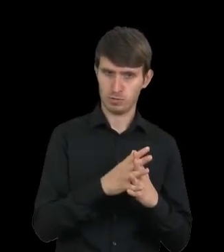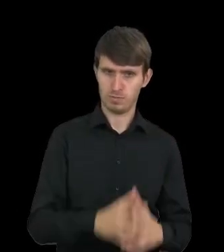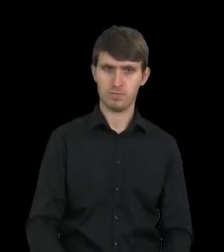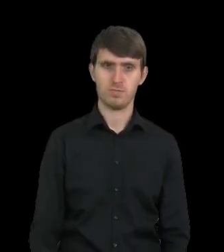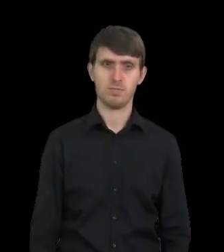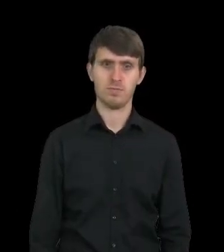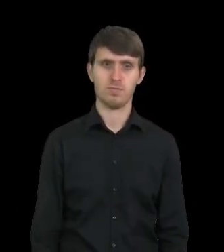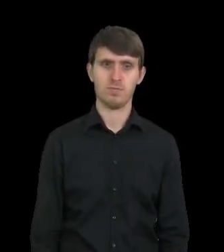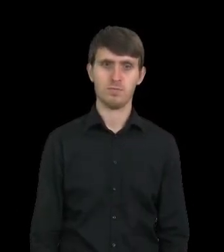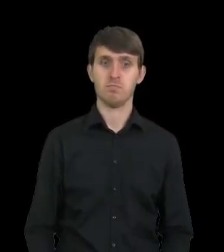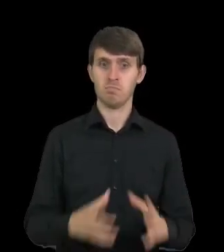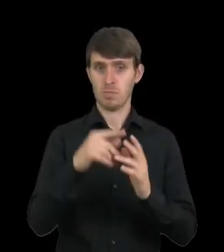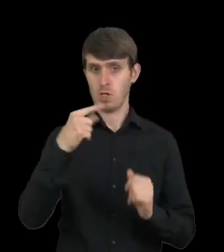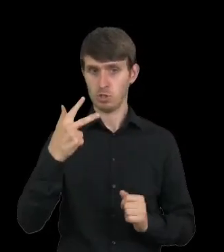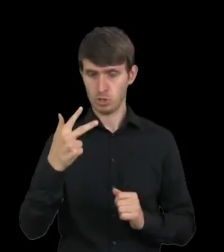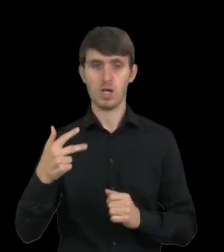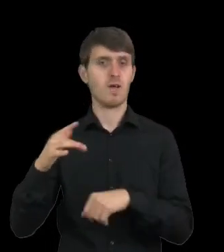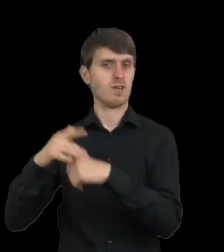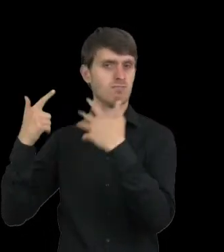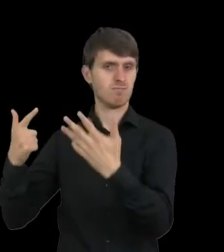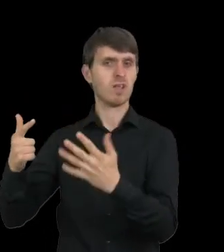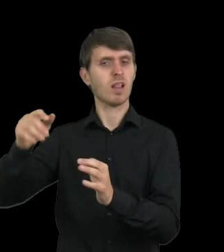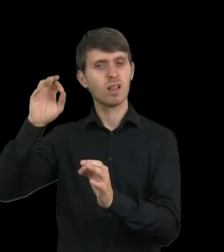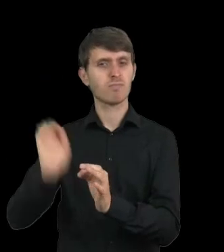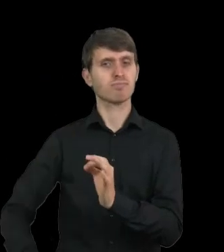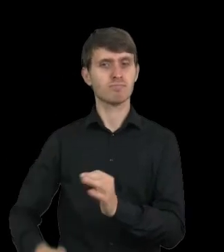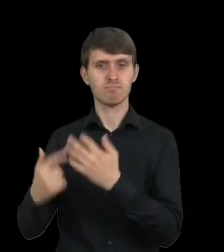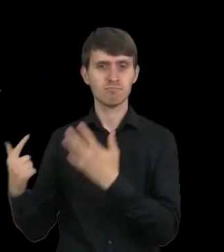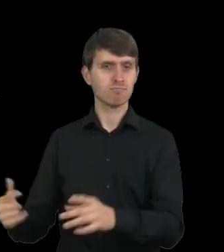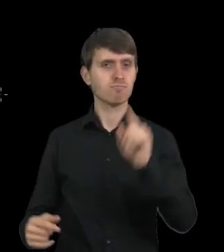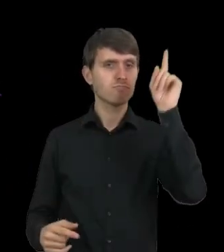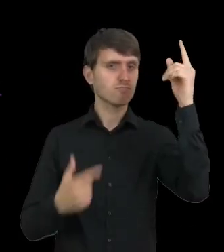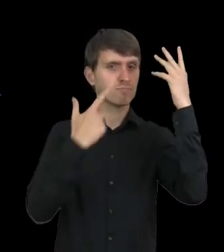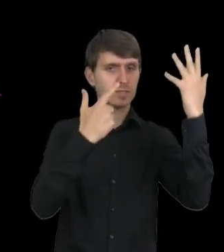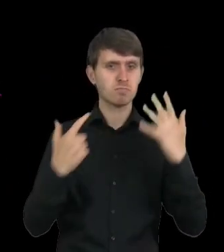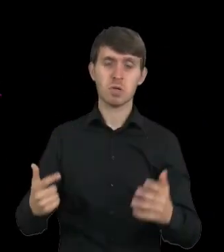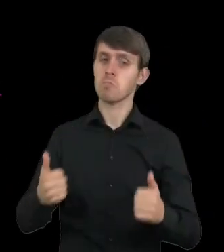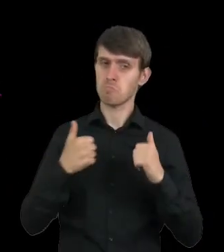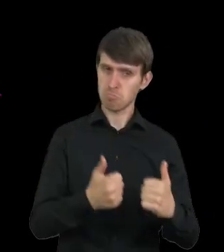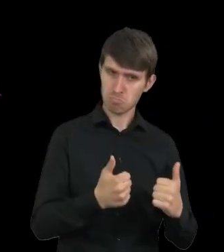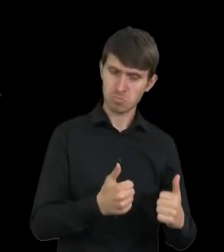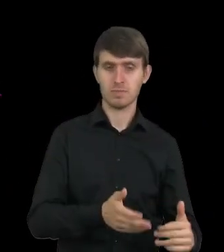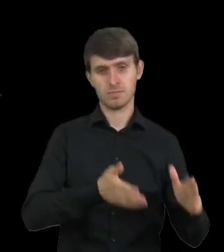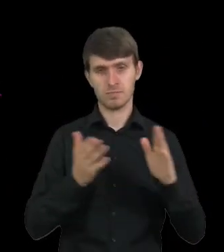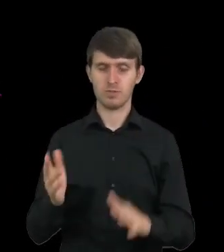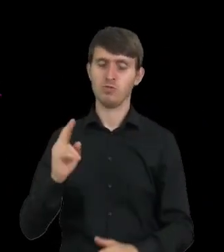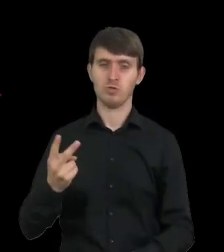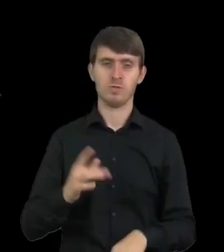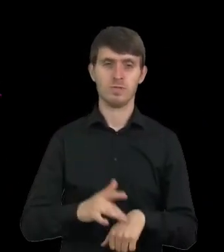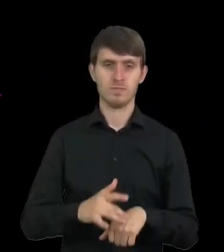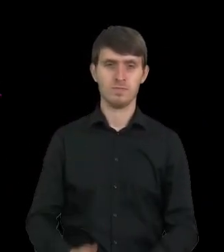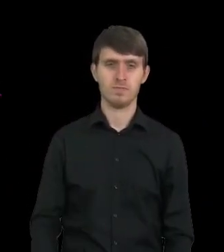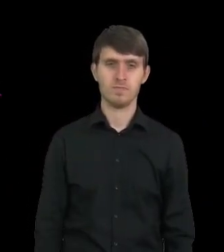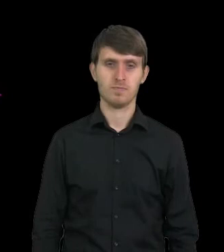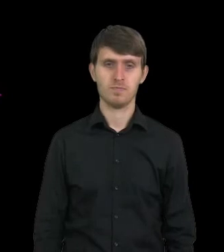5 razy 2 to 10. Odjąć 3 to rzeczywiście równa się 7. Rozwiązanie jest